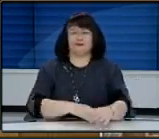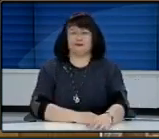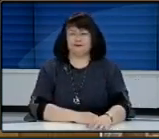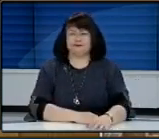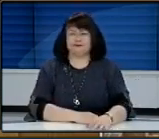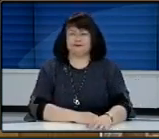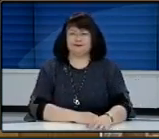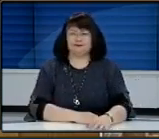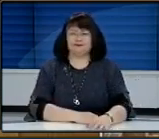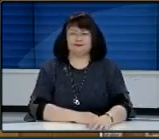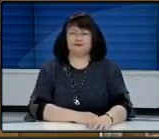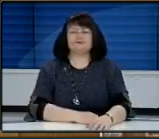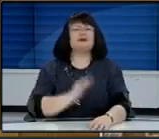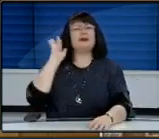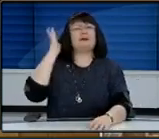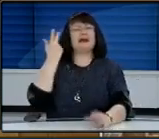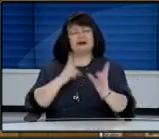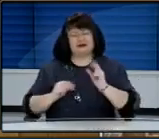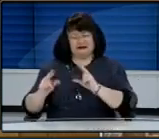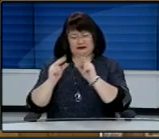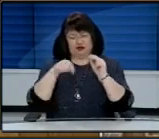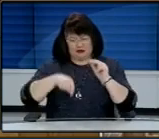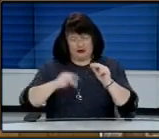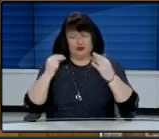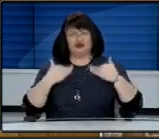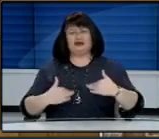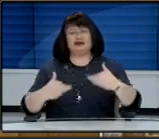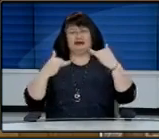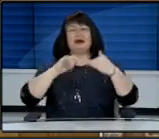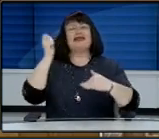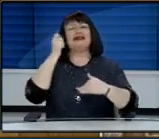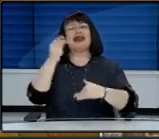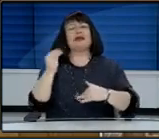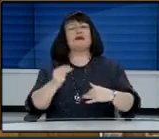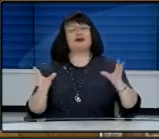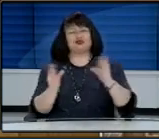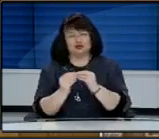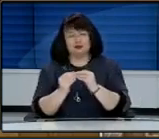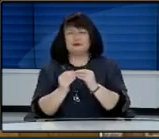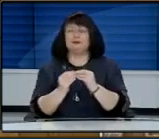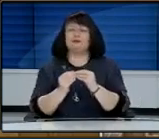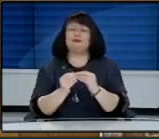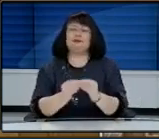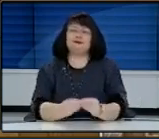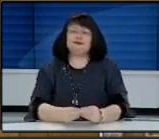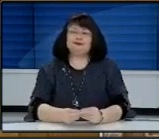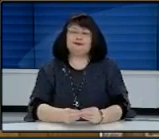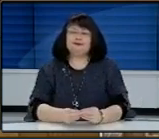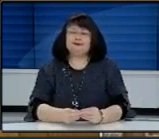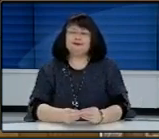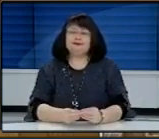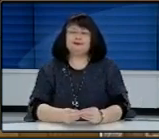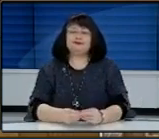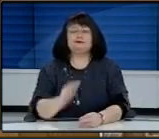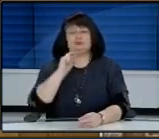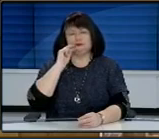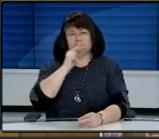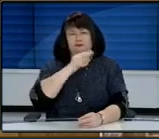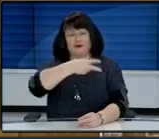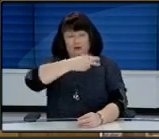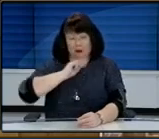Σε παλαιότερη συζήτηση πάλι στη Βουλή για τα εθνικά θέματα, από αυτό το βήμα, κύριε Μητσοτάκη,